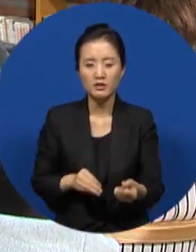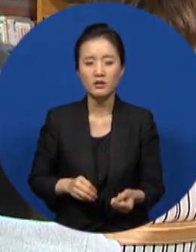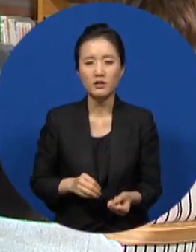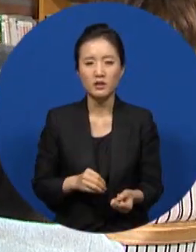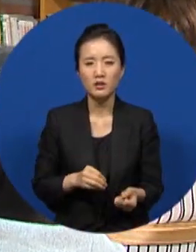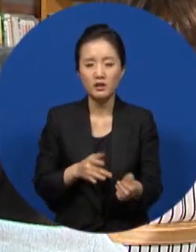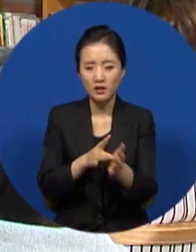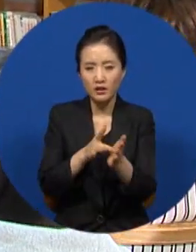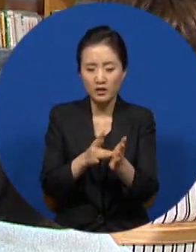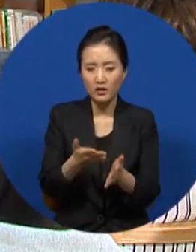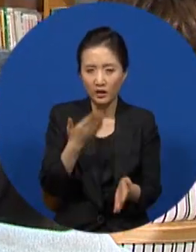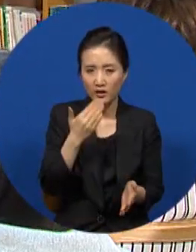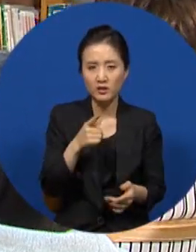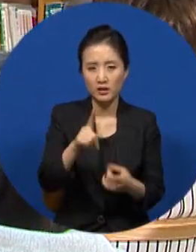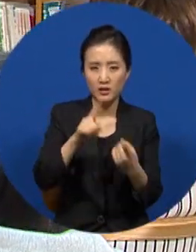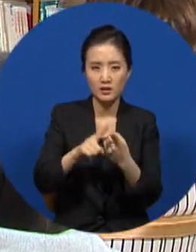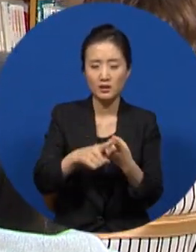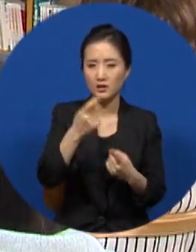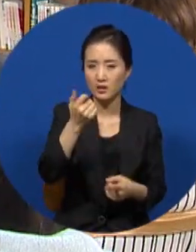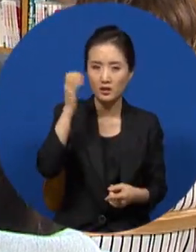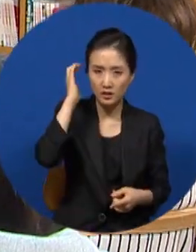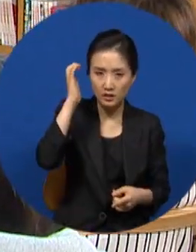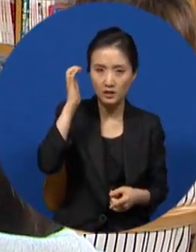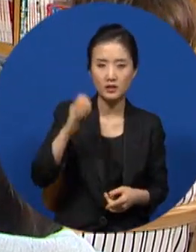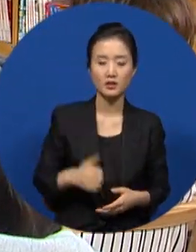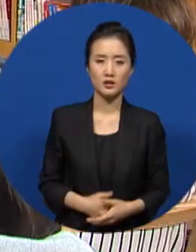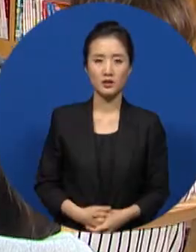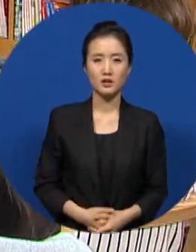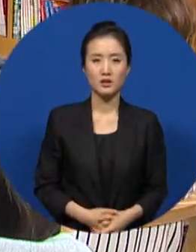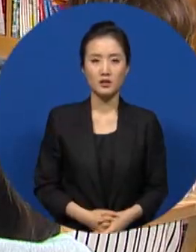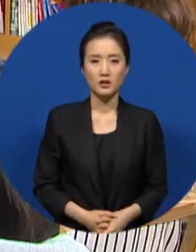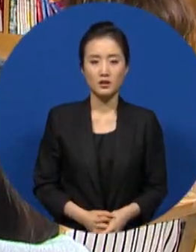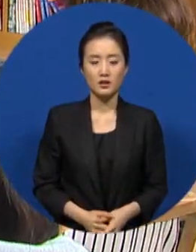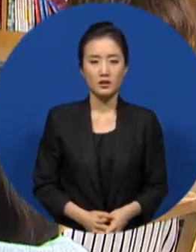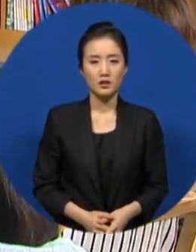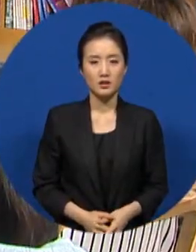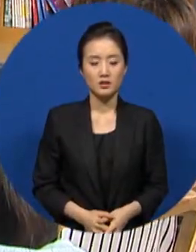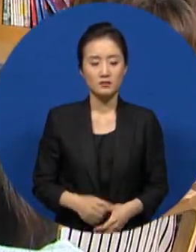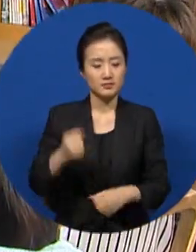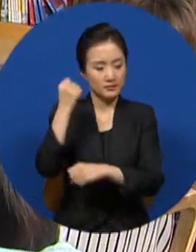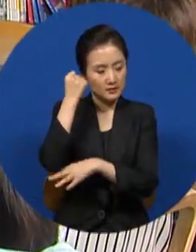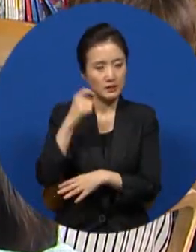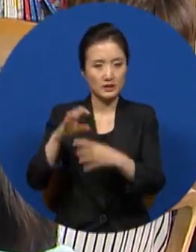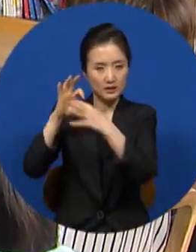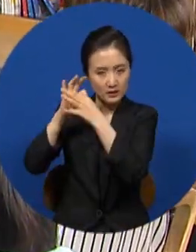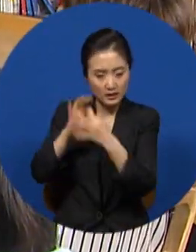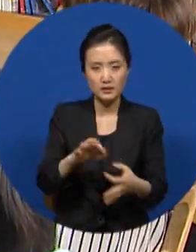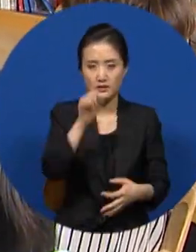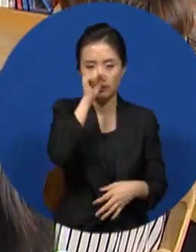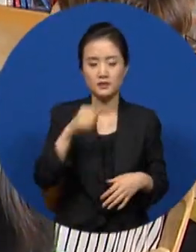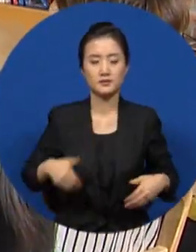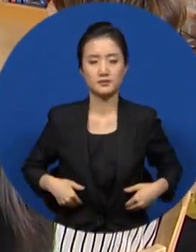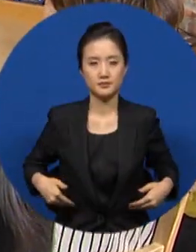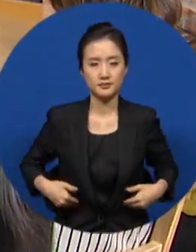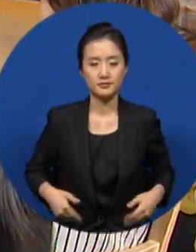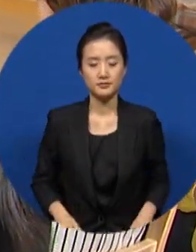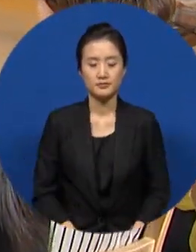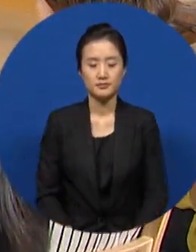한다든지 뭐 약물을 먹는다든지 이건 곤란한 일이고 그건 이제 쾌락인 거예요. 기분은 지속적으로 좋아야 되는 거죠.